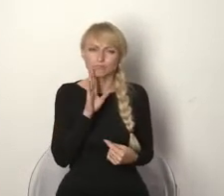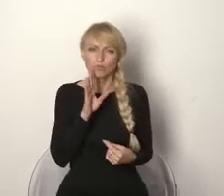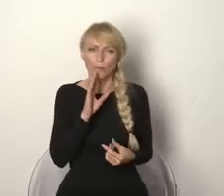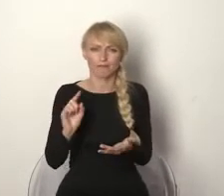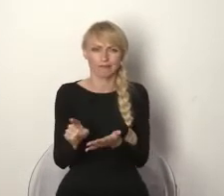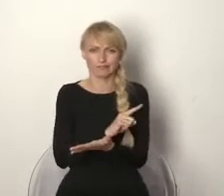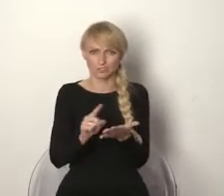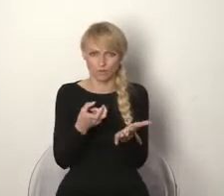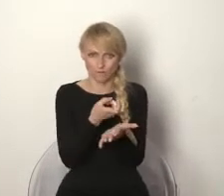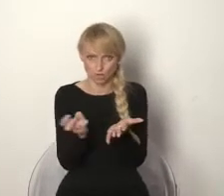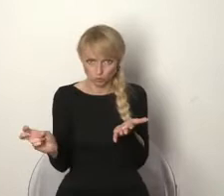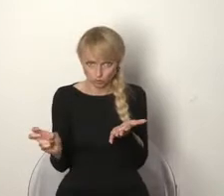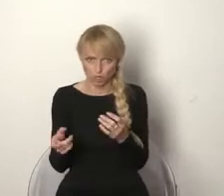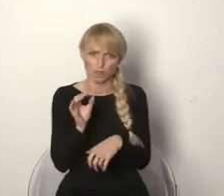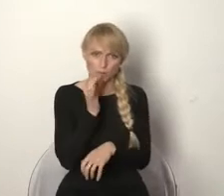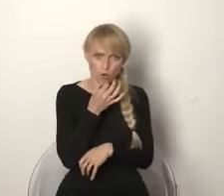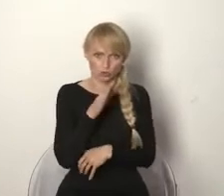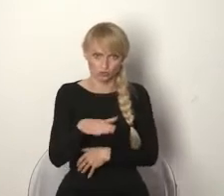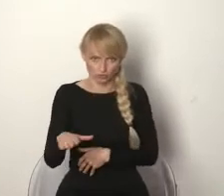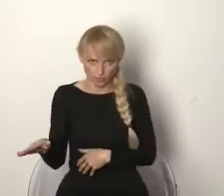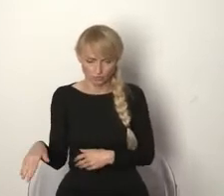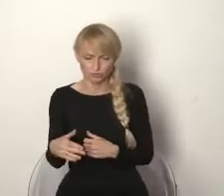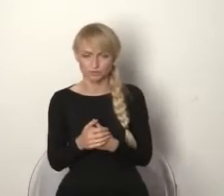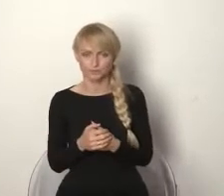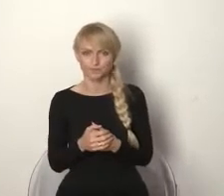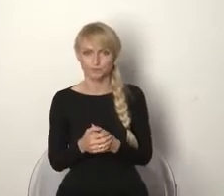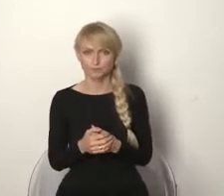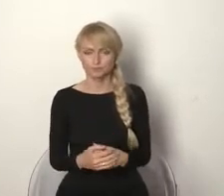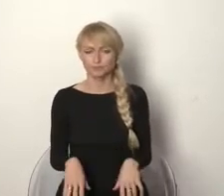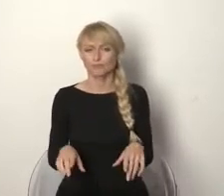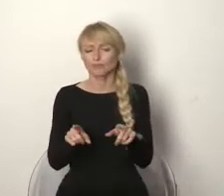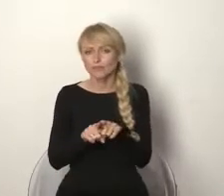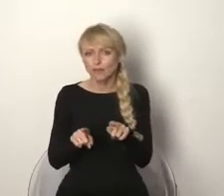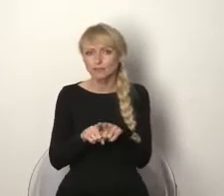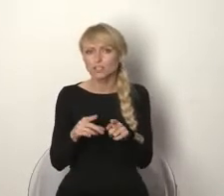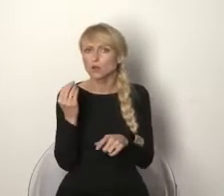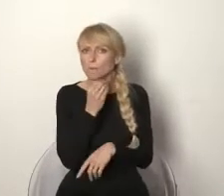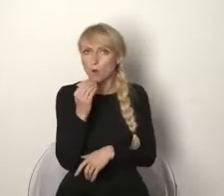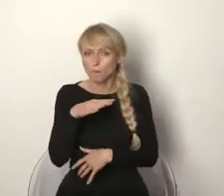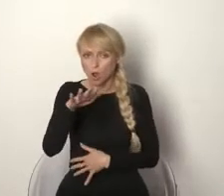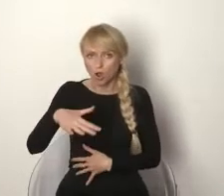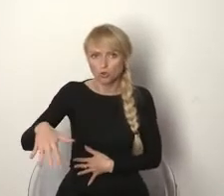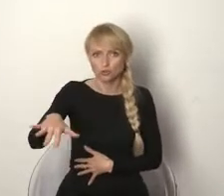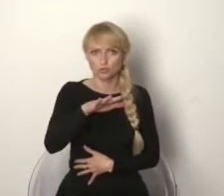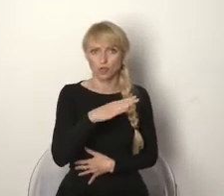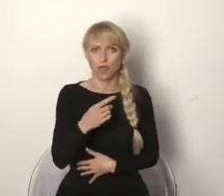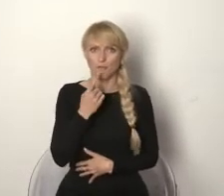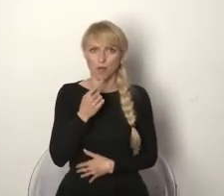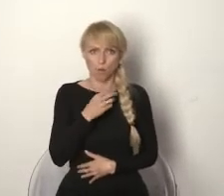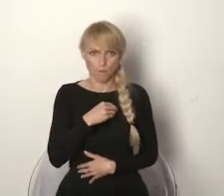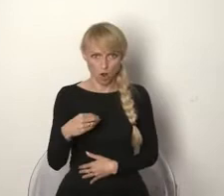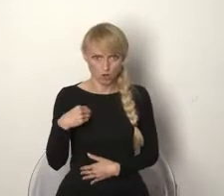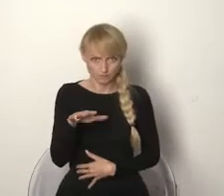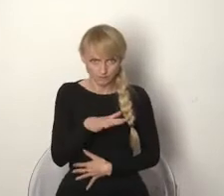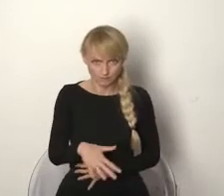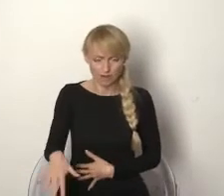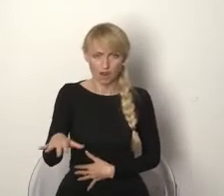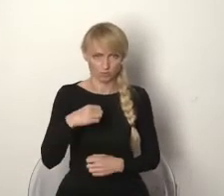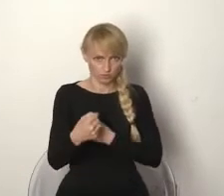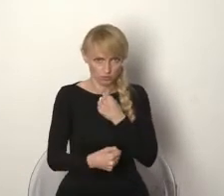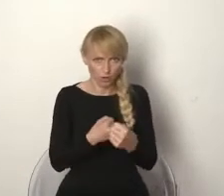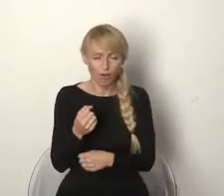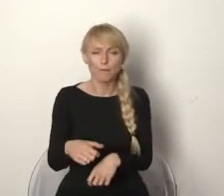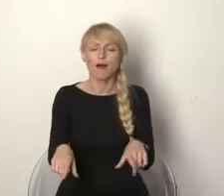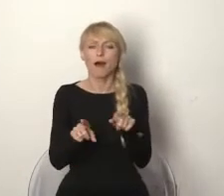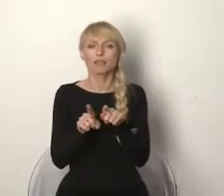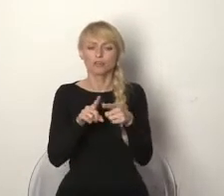i młodzież. W naszym bezpośrednim otoczeniu, tam gdzie funkcjonujemy, zarówno na Pomorzu, jak i w Małopolsce, Drugi obszar, również istotny dla